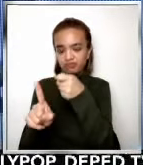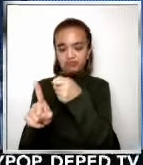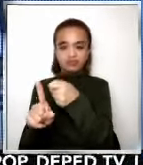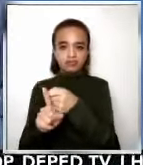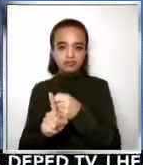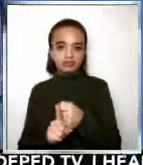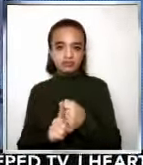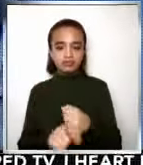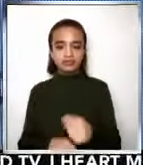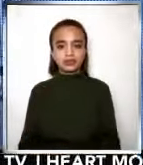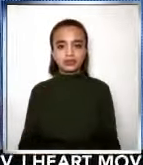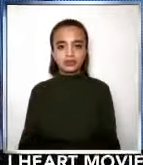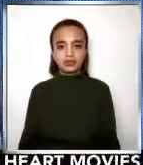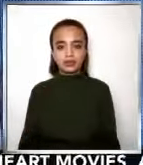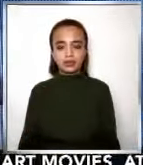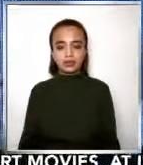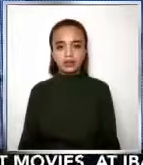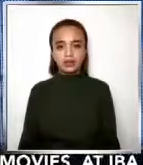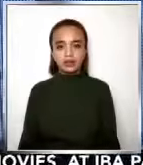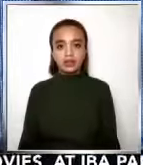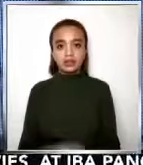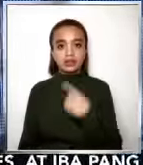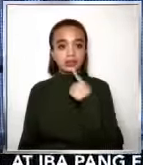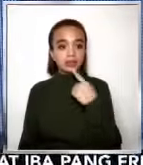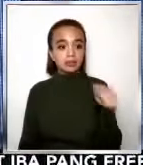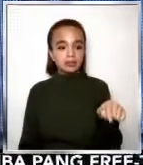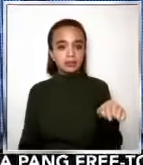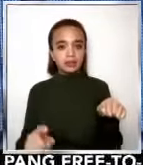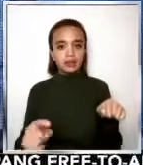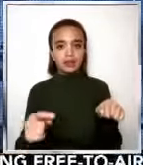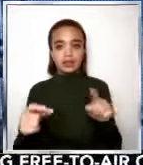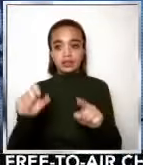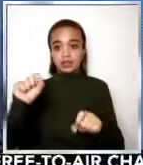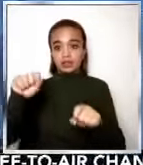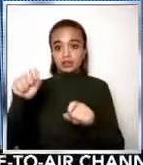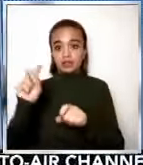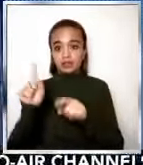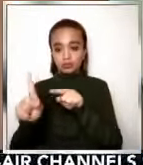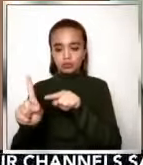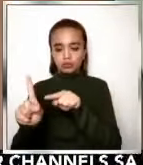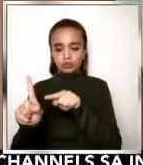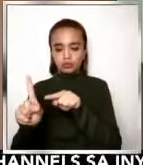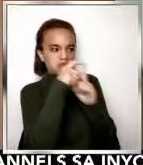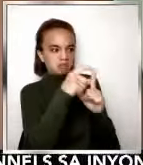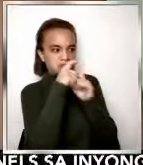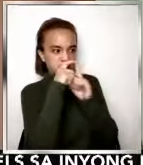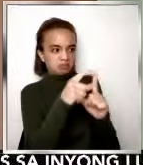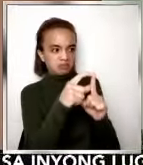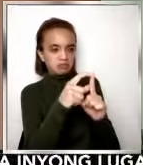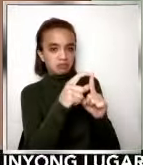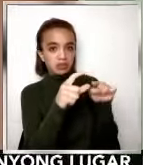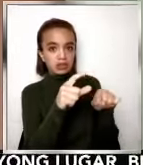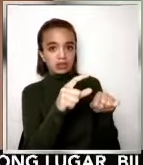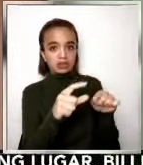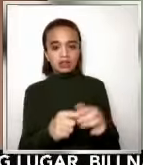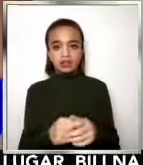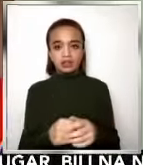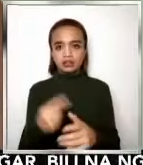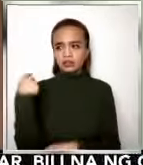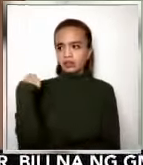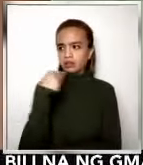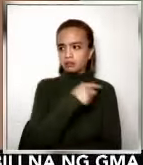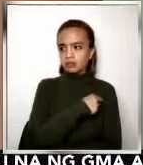yung biktima. Katwira ni Fuentes, minura umano sila ng biktima matapos nila itong businahan. Sumabog yung likod namin. Ako